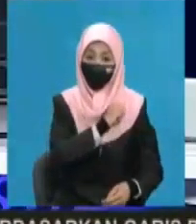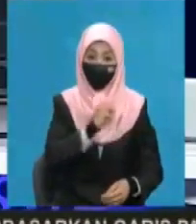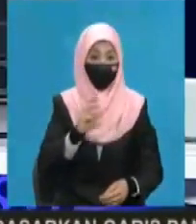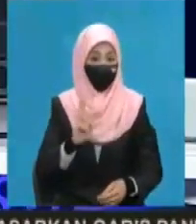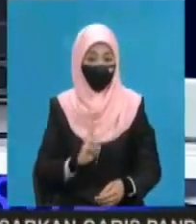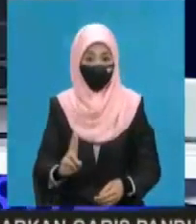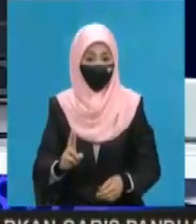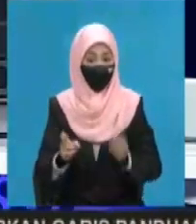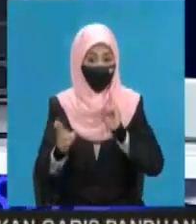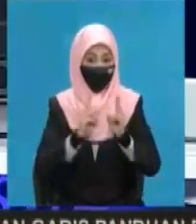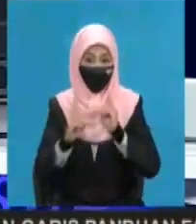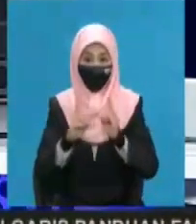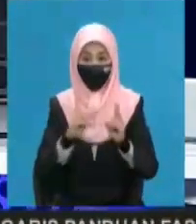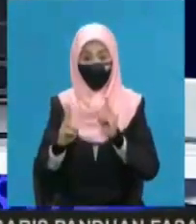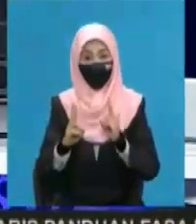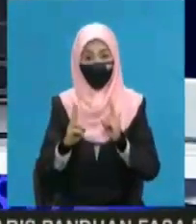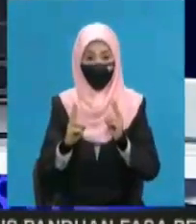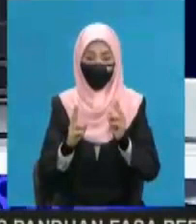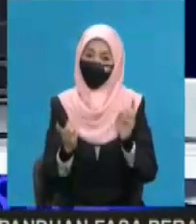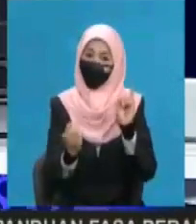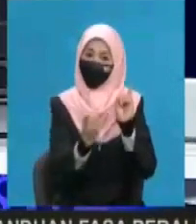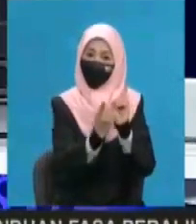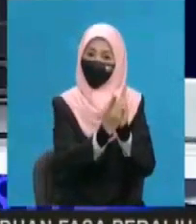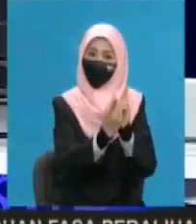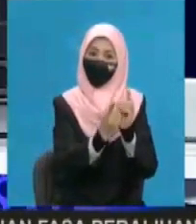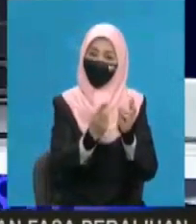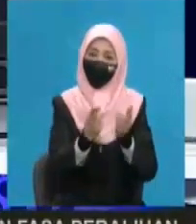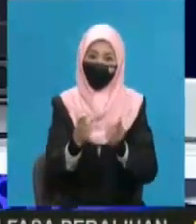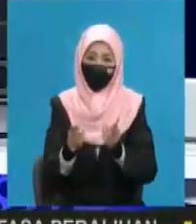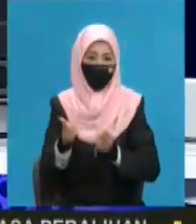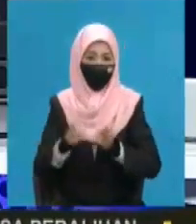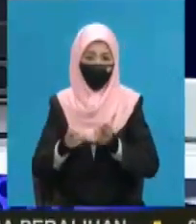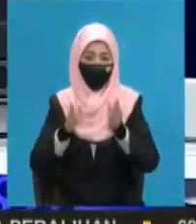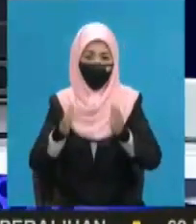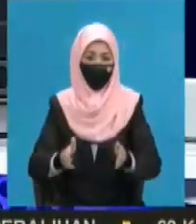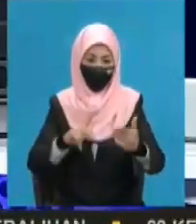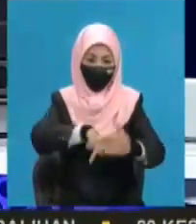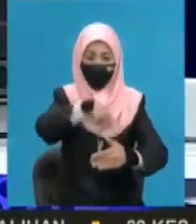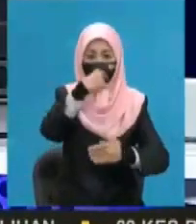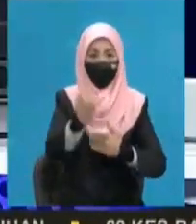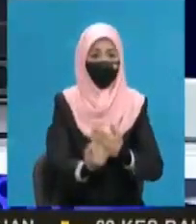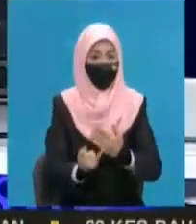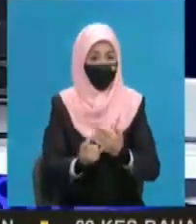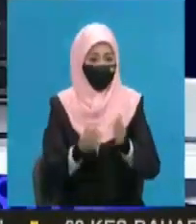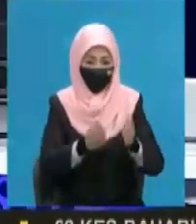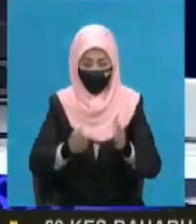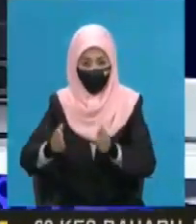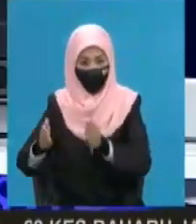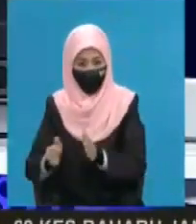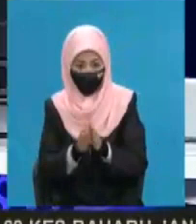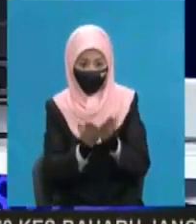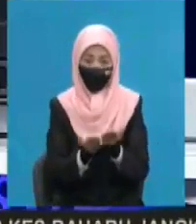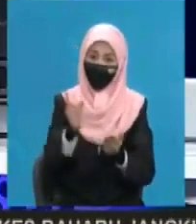lewat UGM berucap demikian smasher perjumpaan bersama Wars dia Project penyusunan mushaf Brunei Darussalam dan